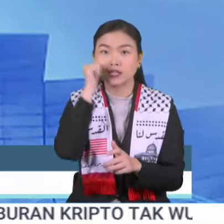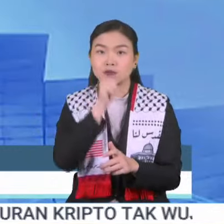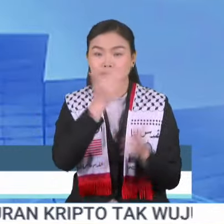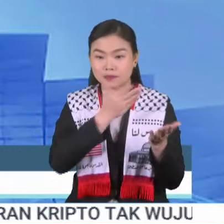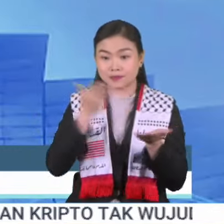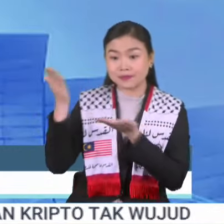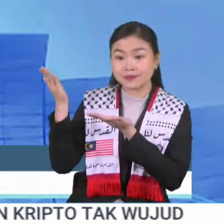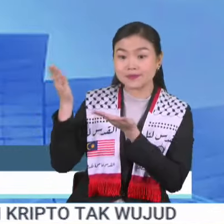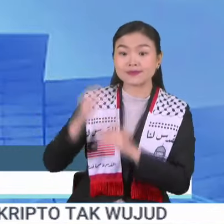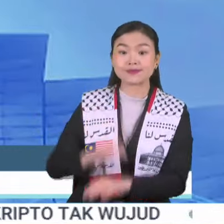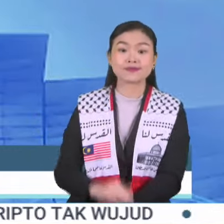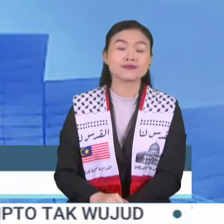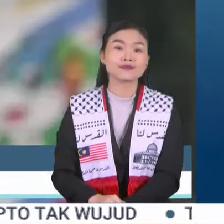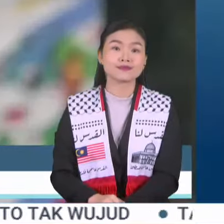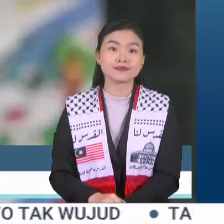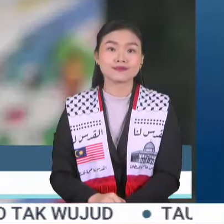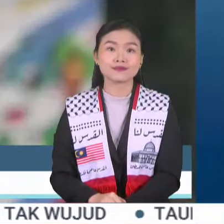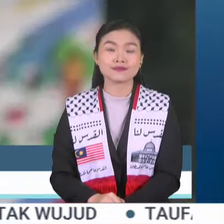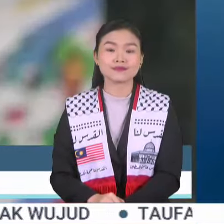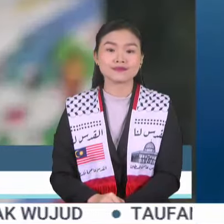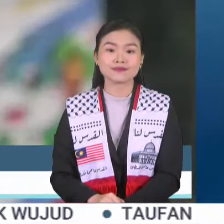perinciannya.